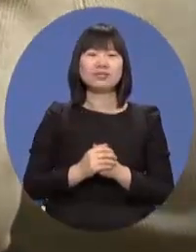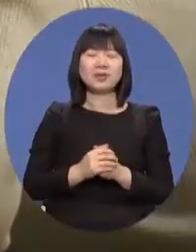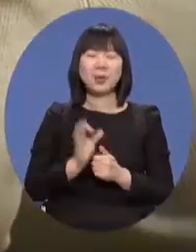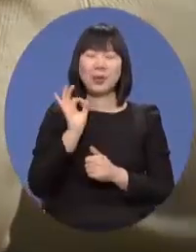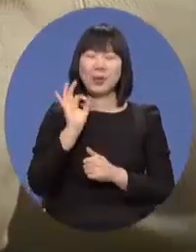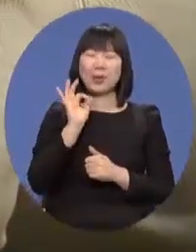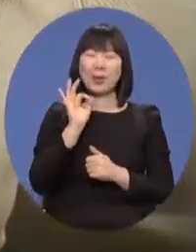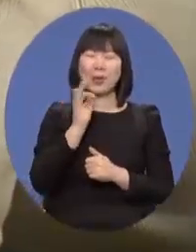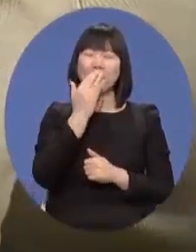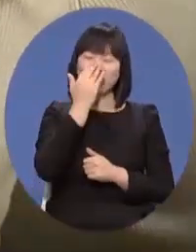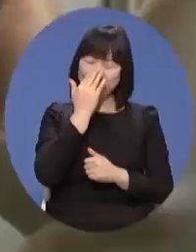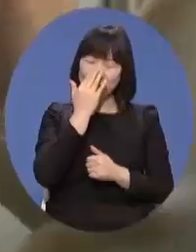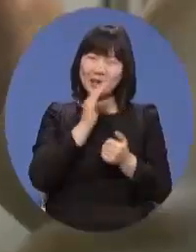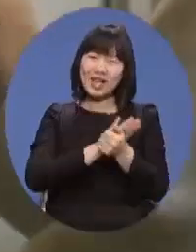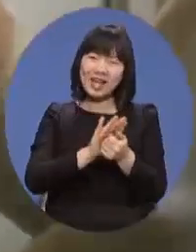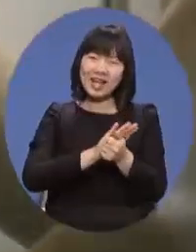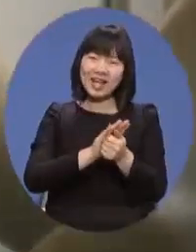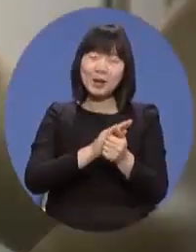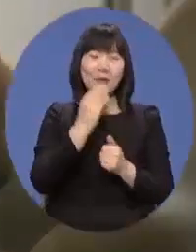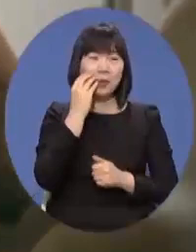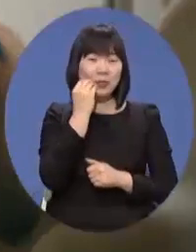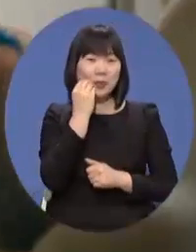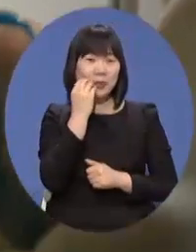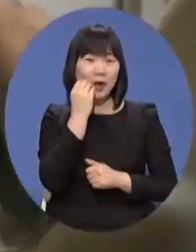어이, 착하다. 꼭꼭 씻고.